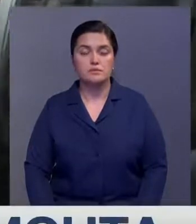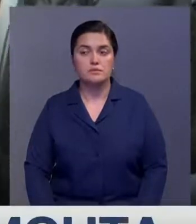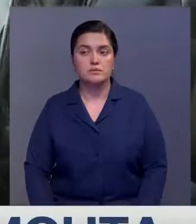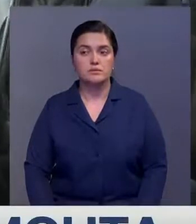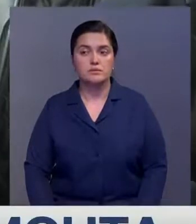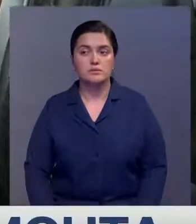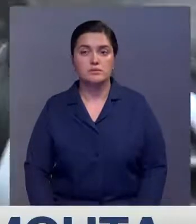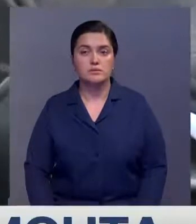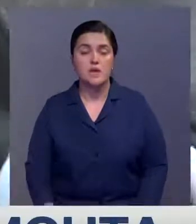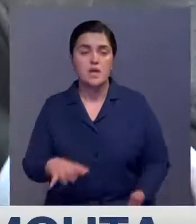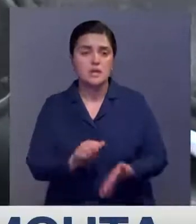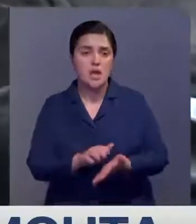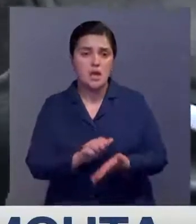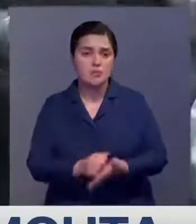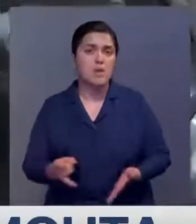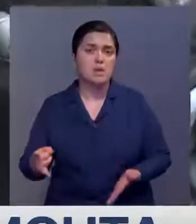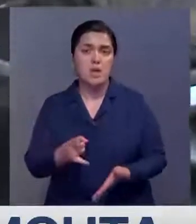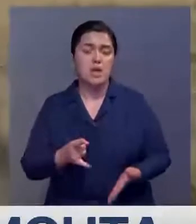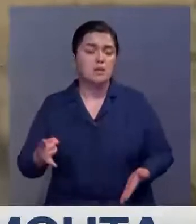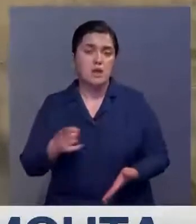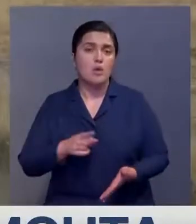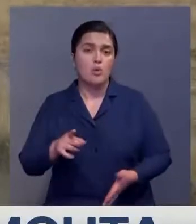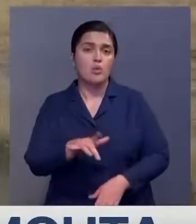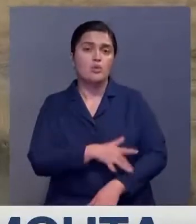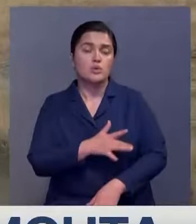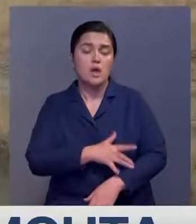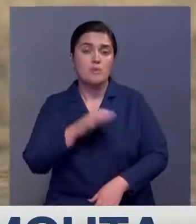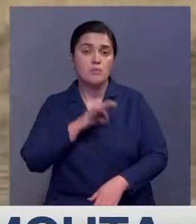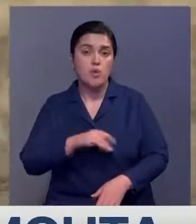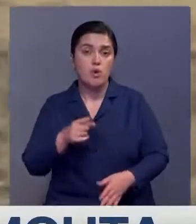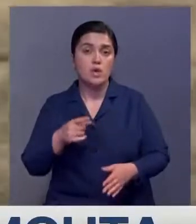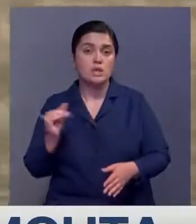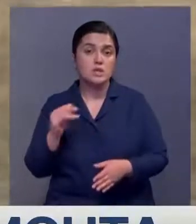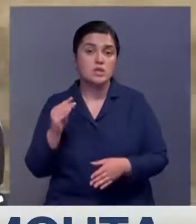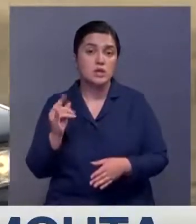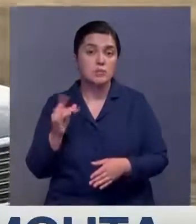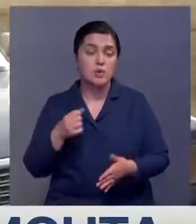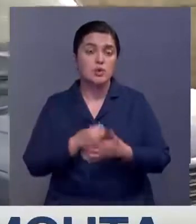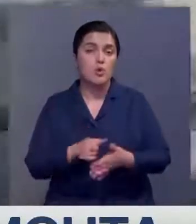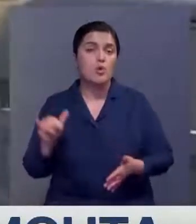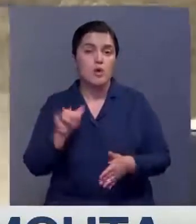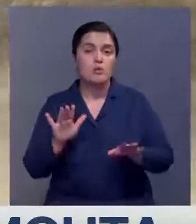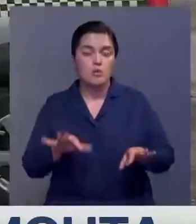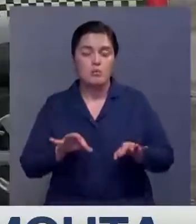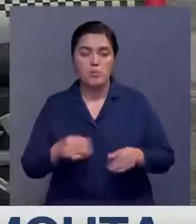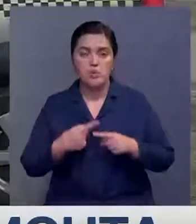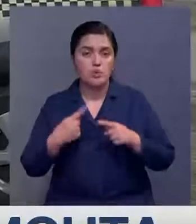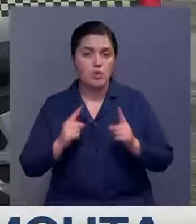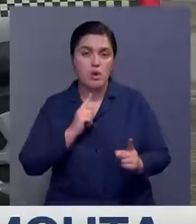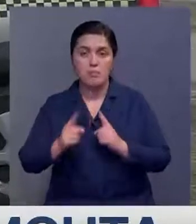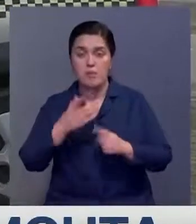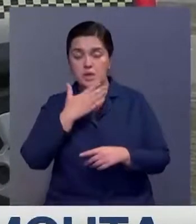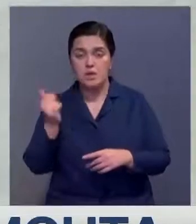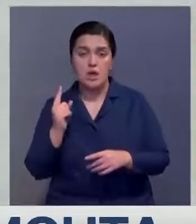Ергулан Темиров занимается частным извозом. Услуги пользуются спросом, ведь добраться из Женебека до Уральска можно только на автотранспорте. Другого сообщения нет.